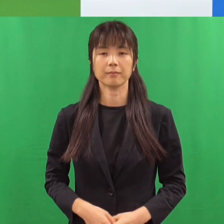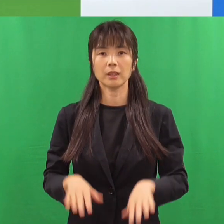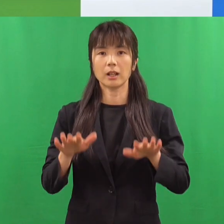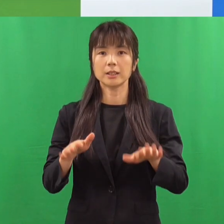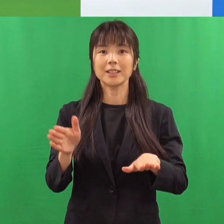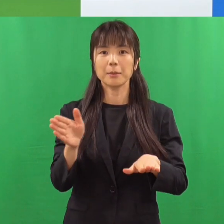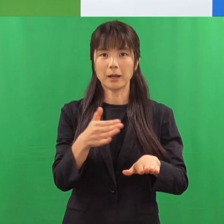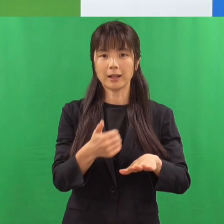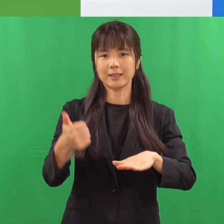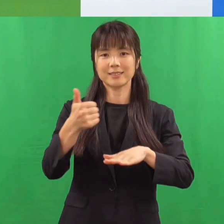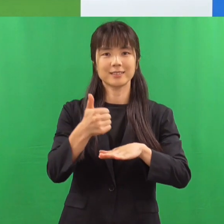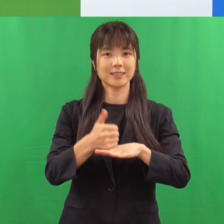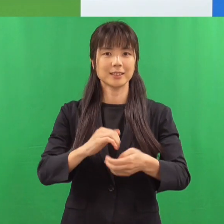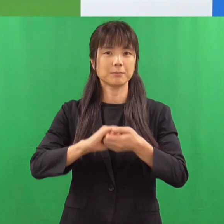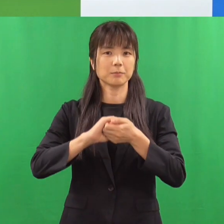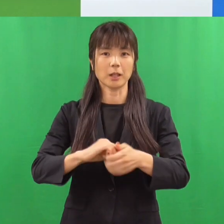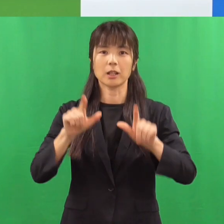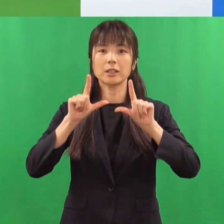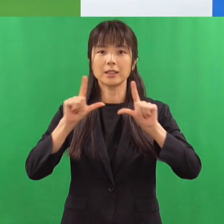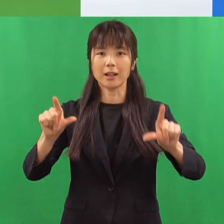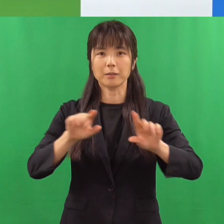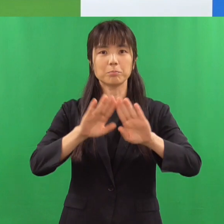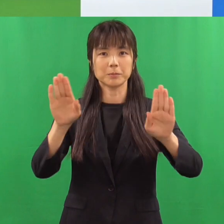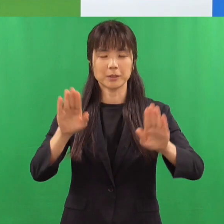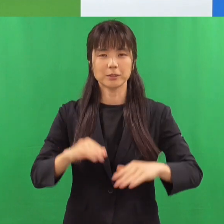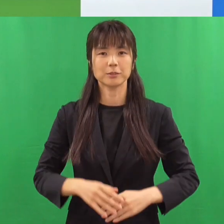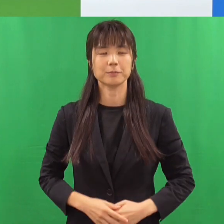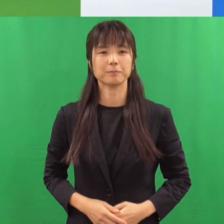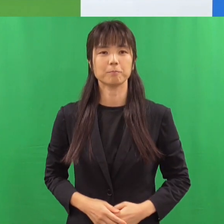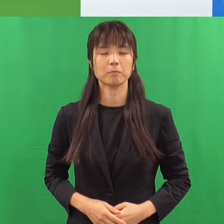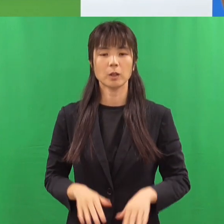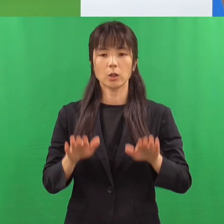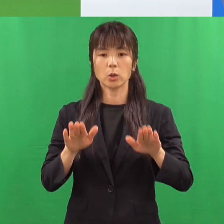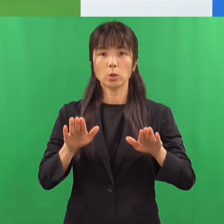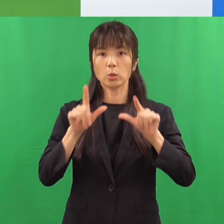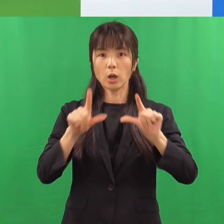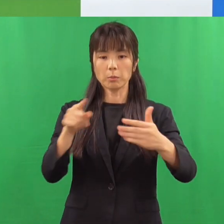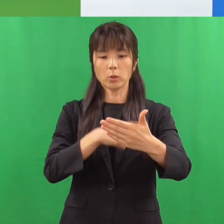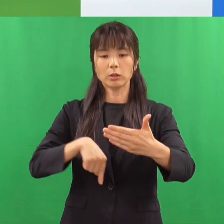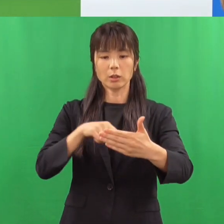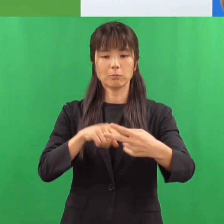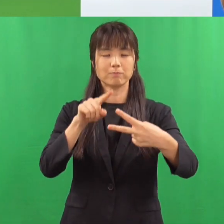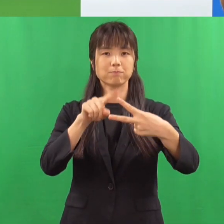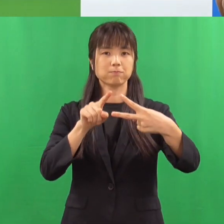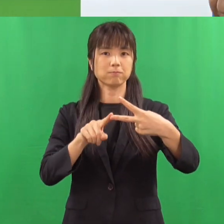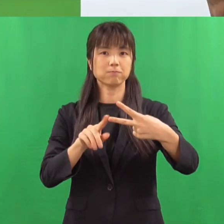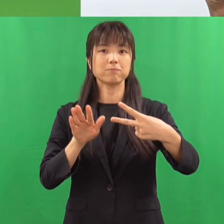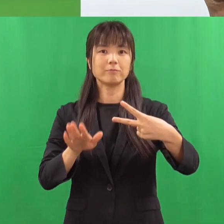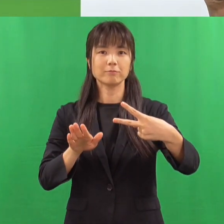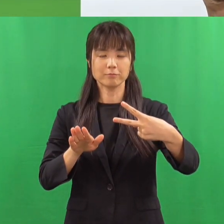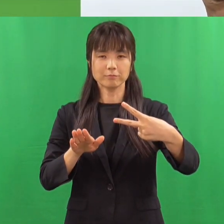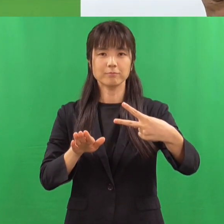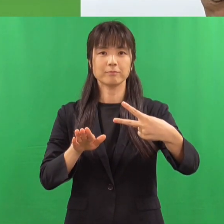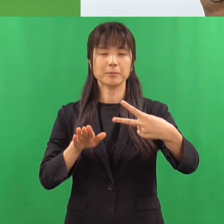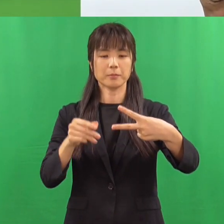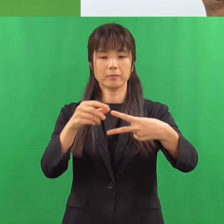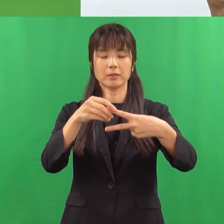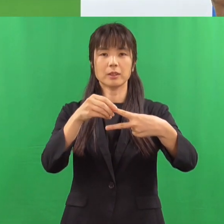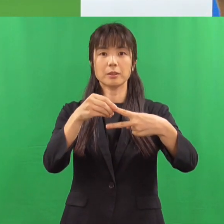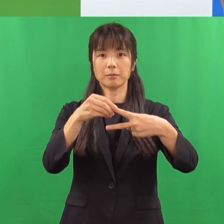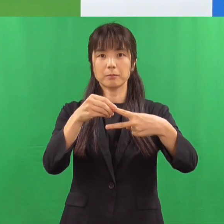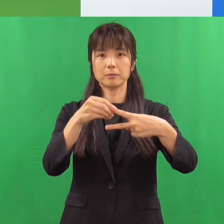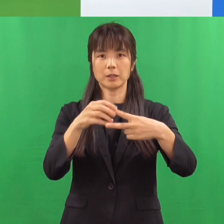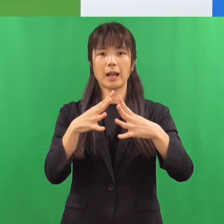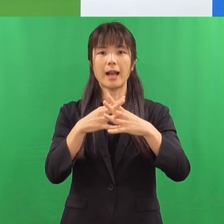ただいまから知事定例記者会見を始めます。本日知事からの発表項目が2件ございます。1件目